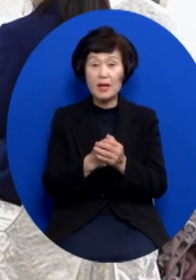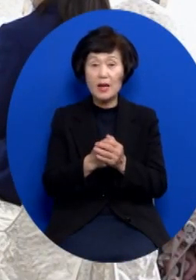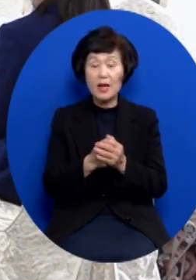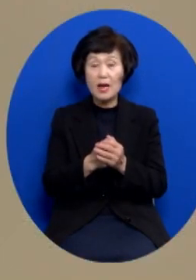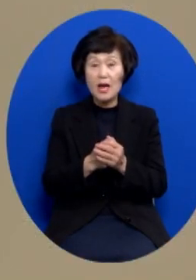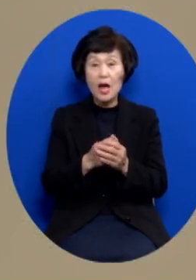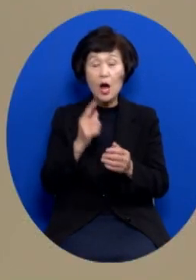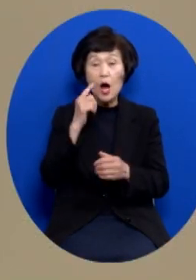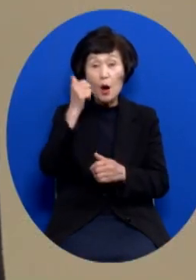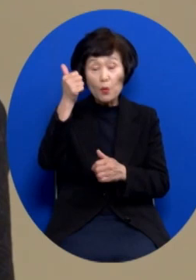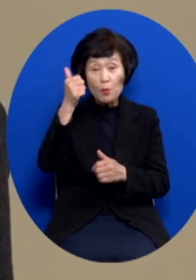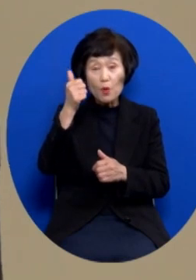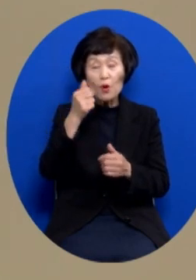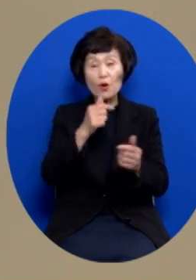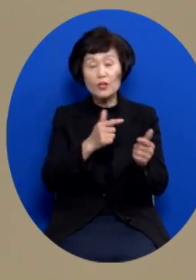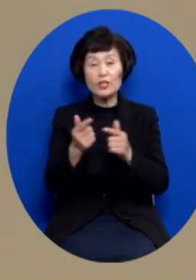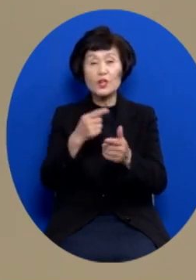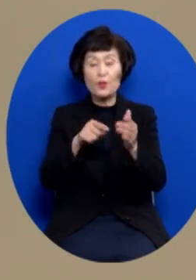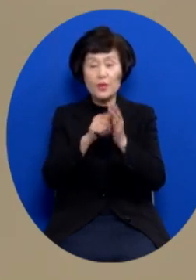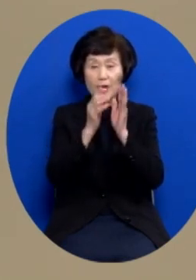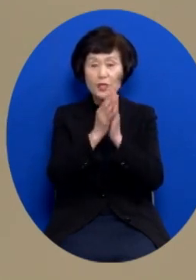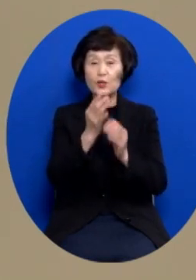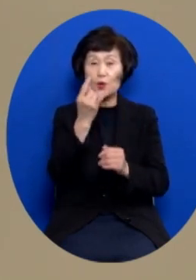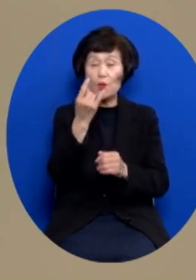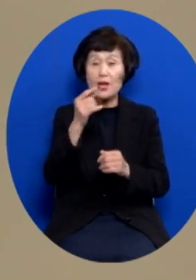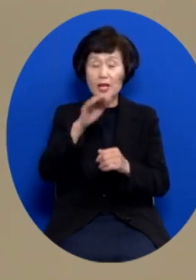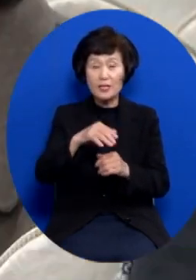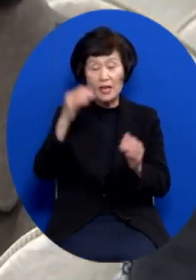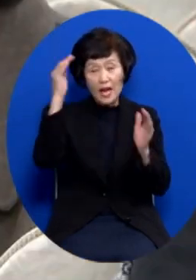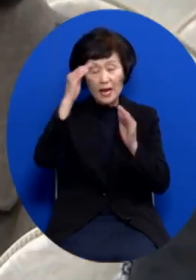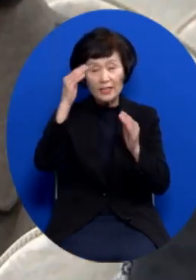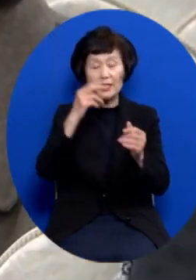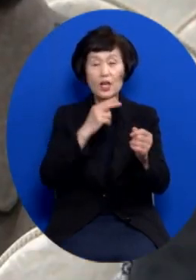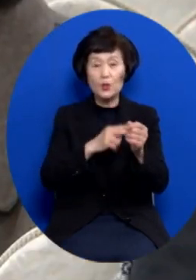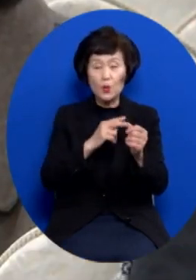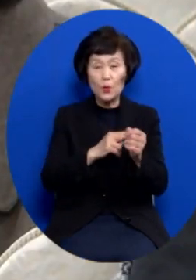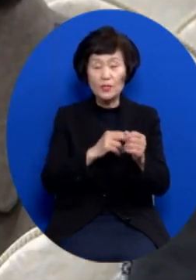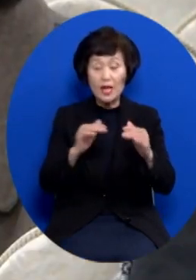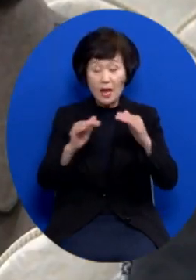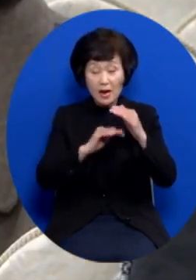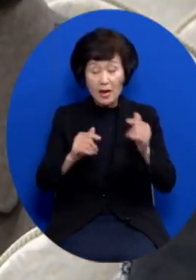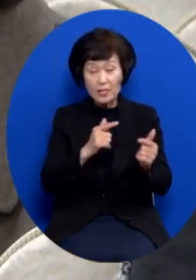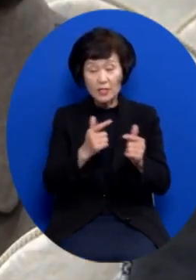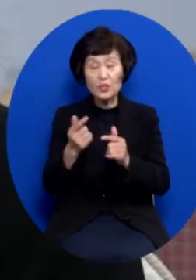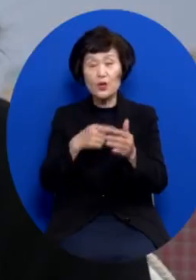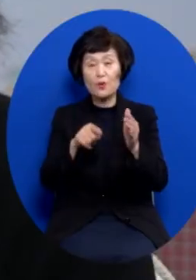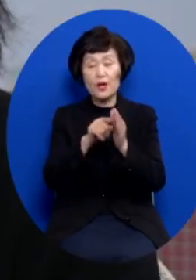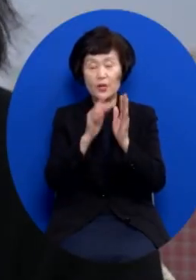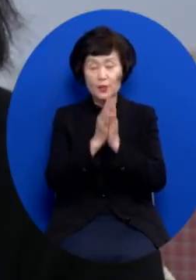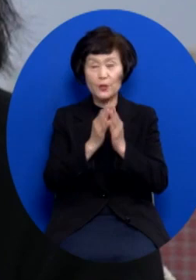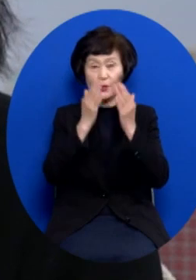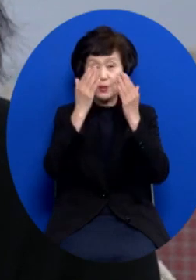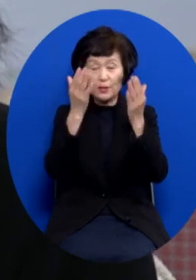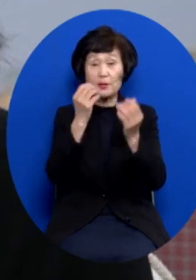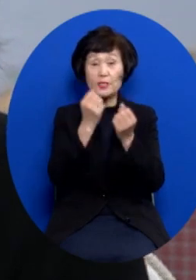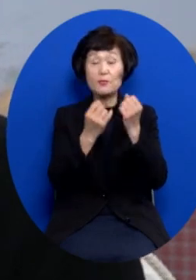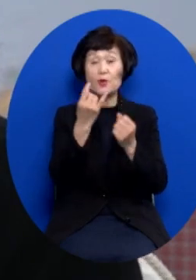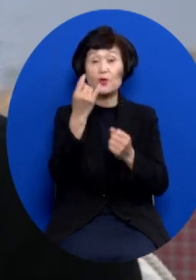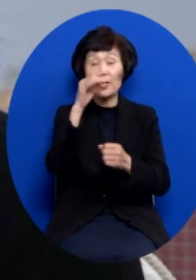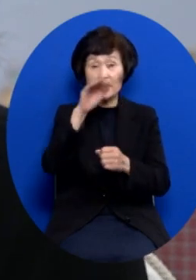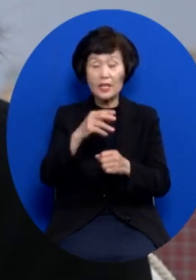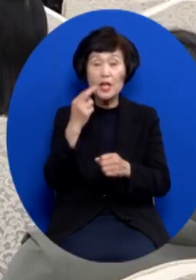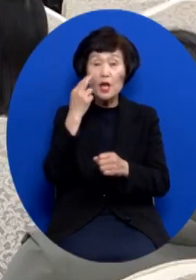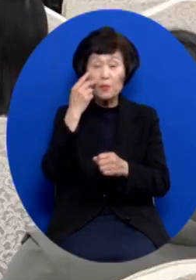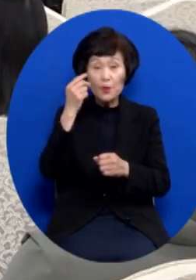앞서 진행한 학부모 기도회에서는 신입생을 비롯한 학생들과 교사 각 가정을 위해 기도했습니다 설명회에서는 미국